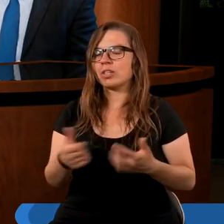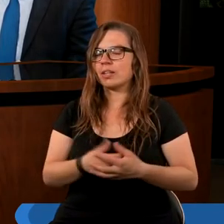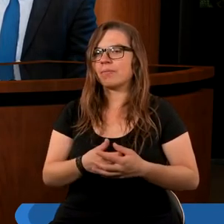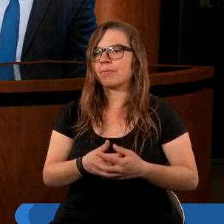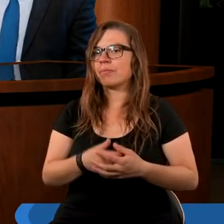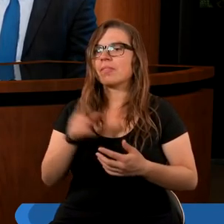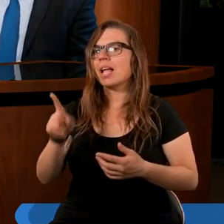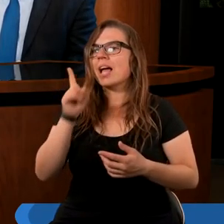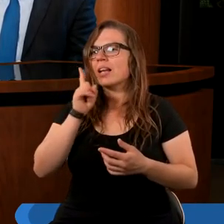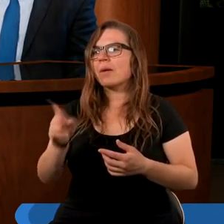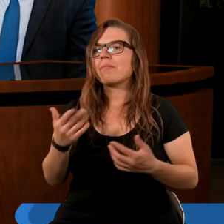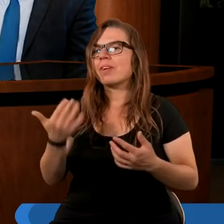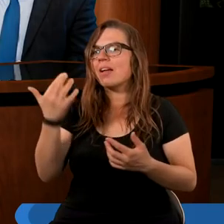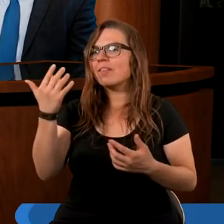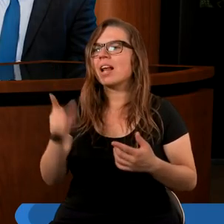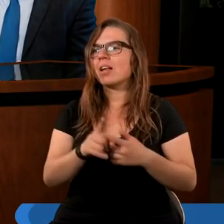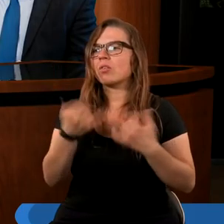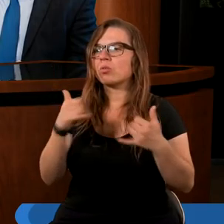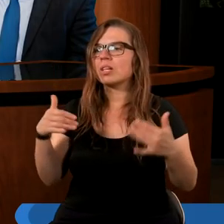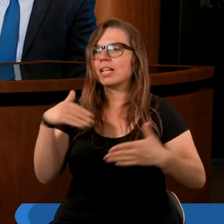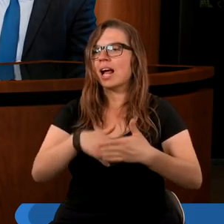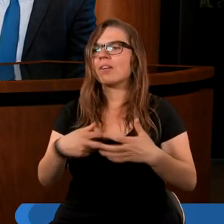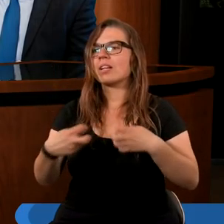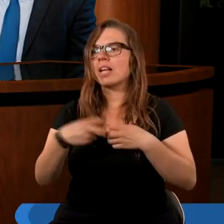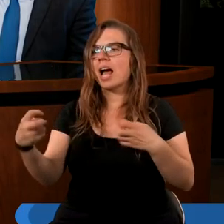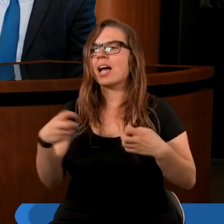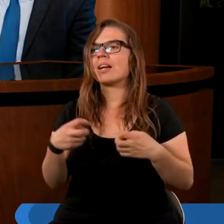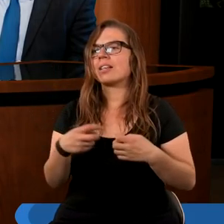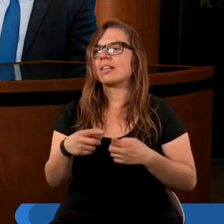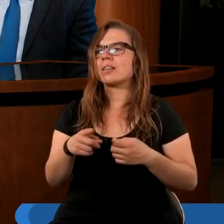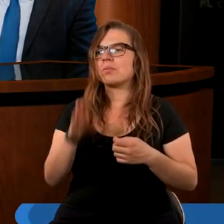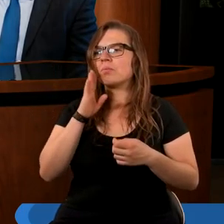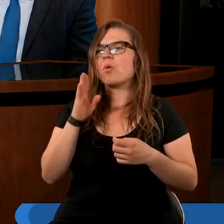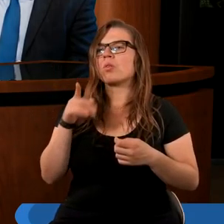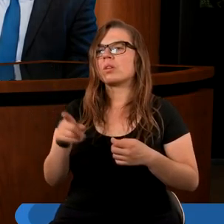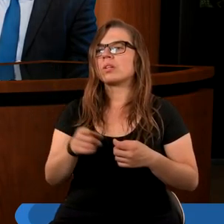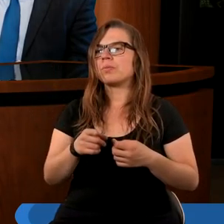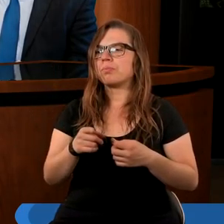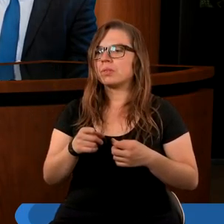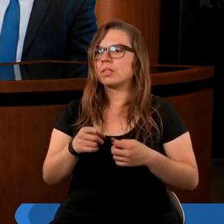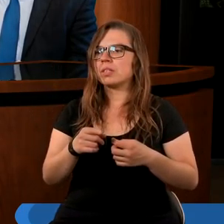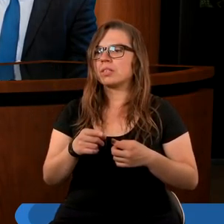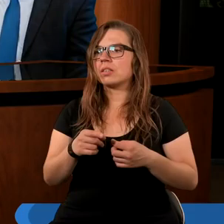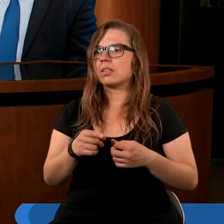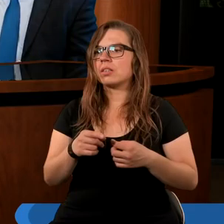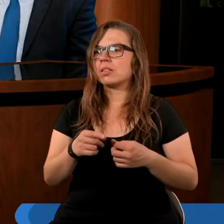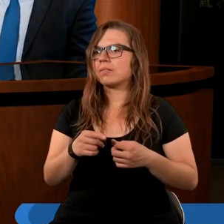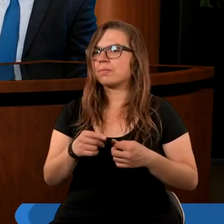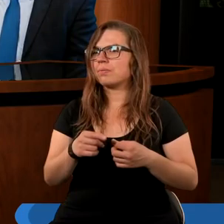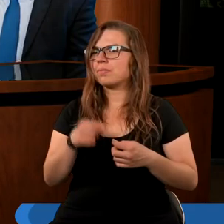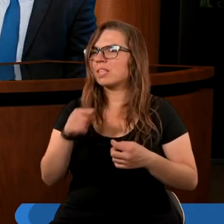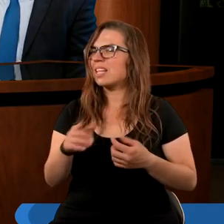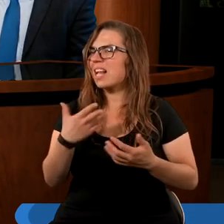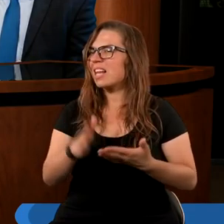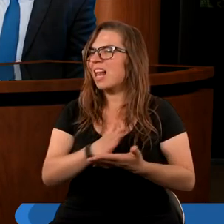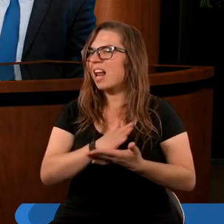ale tak naprawdę wiele, wiele innych zachowań, cech, postaw, które są po prostu wrogie Bogu, postawa